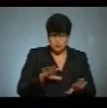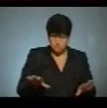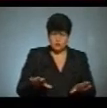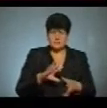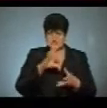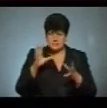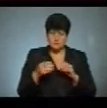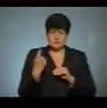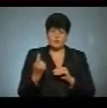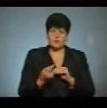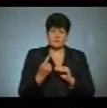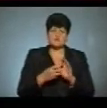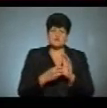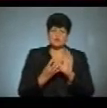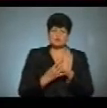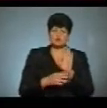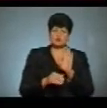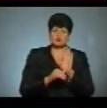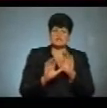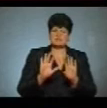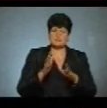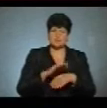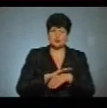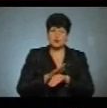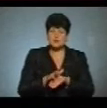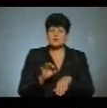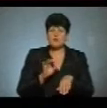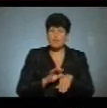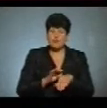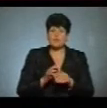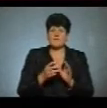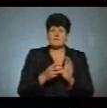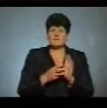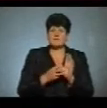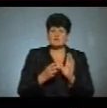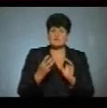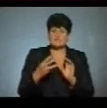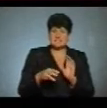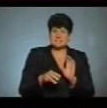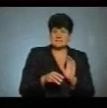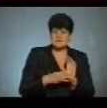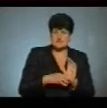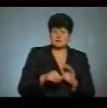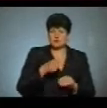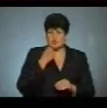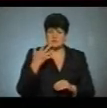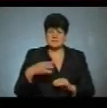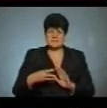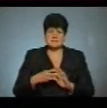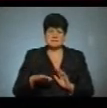в області 896 випадків коронавірусу. Із хворих 838 дорослих і 58 – це діти.